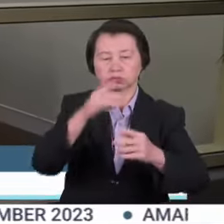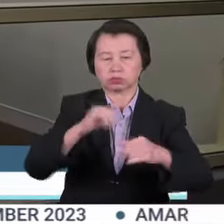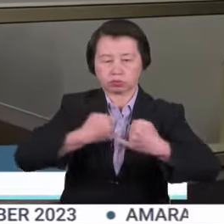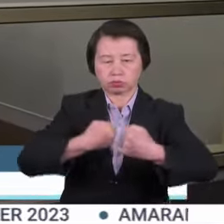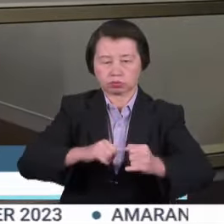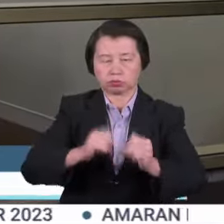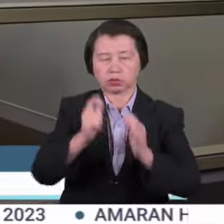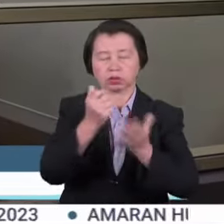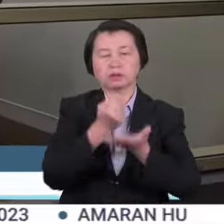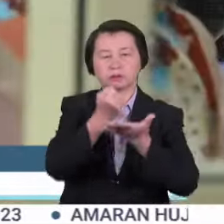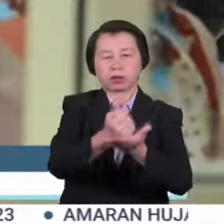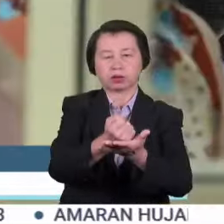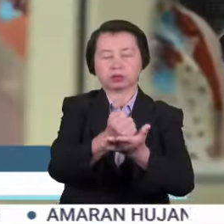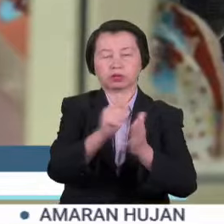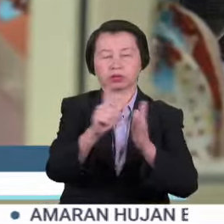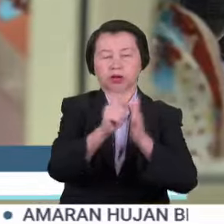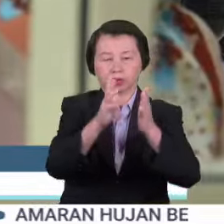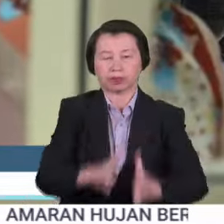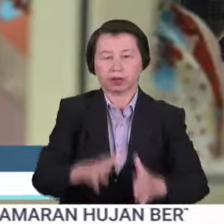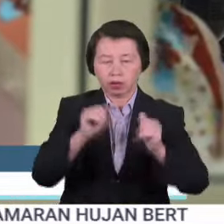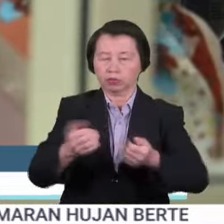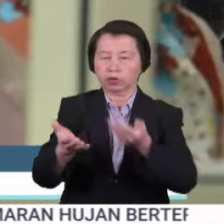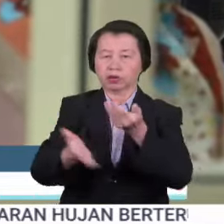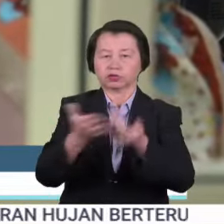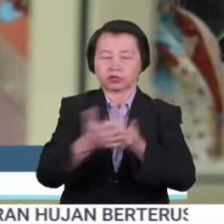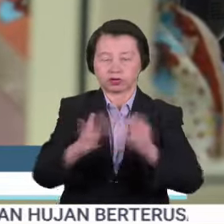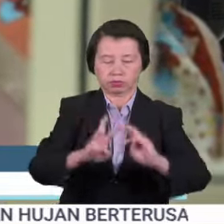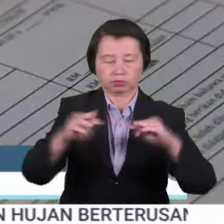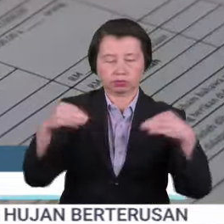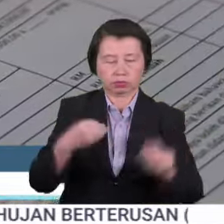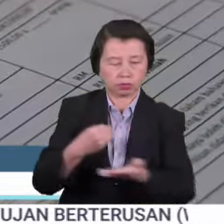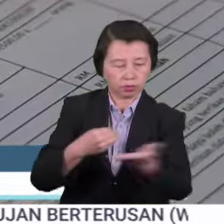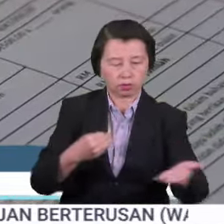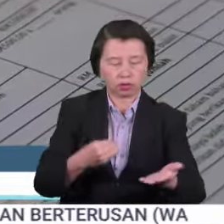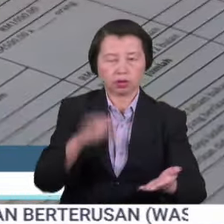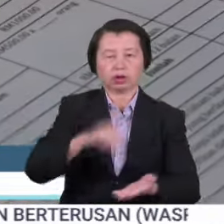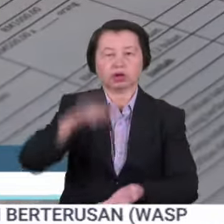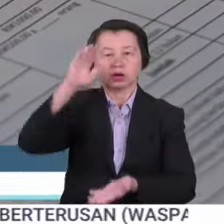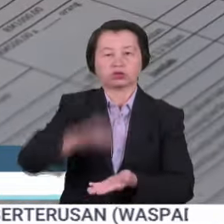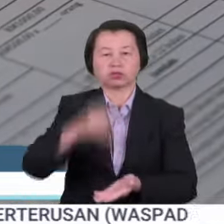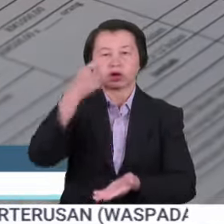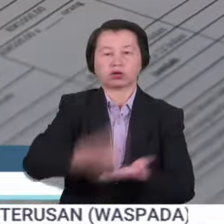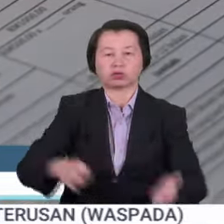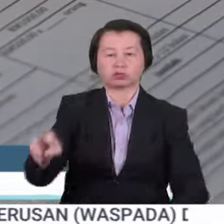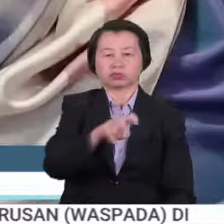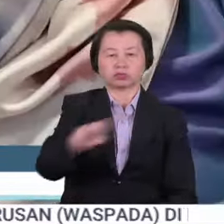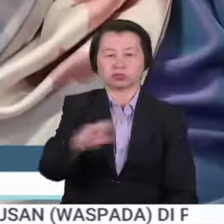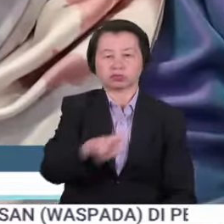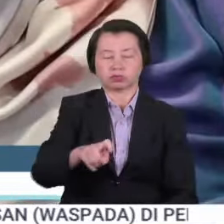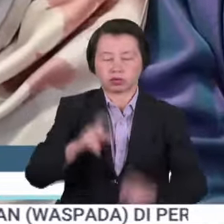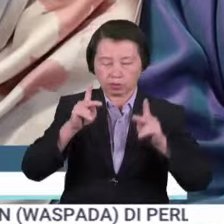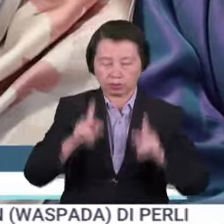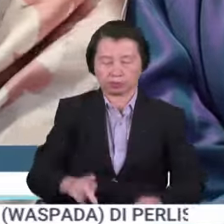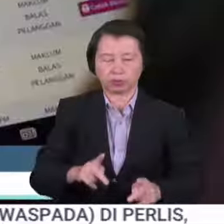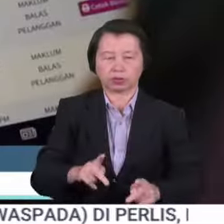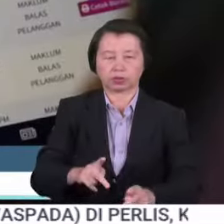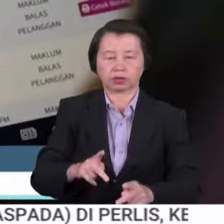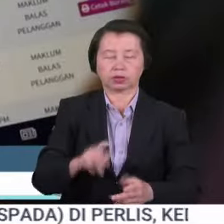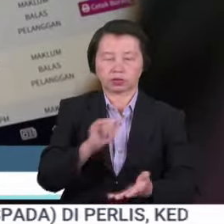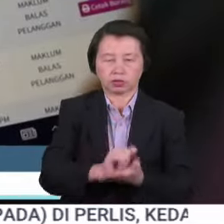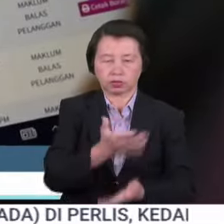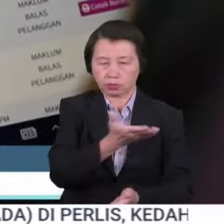Jabatan Bantuan Guaman yang dilihat dapat memudahkan masyarakat serta mengurangkan kos pengangkutan pihak-pihak